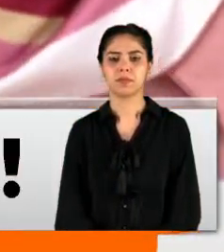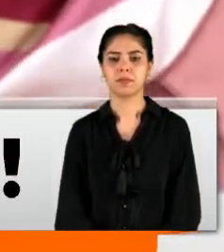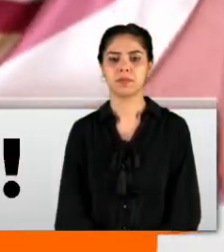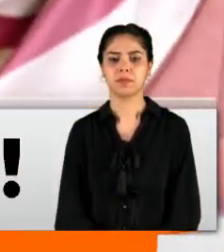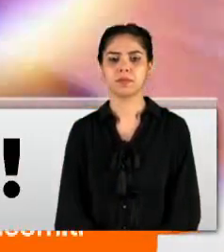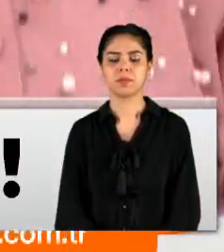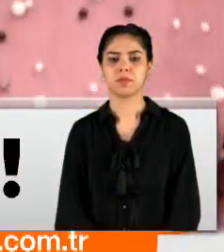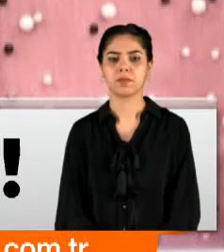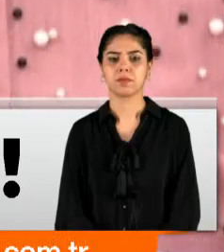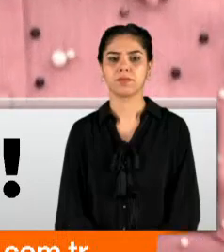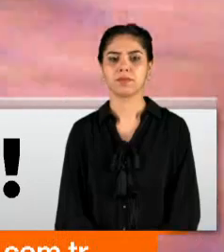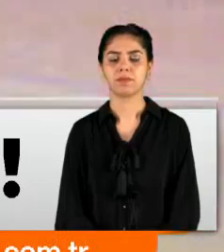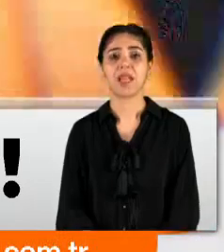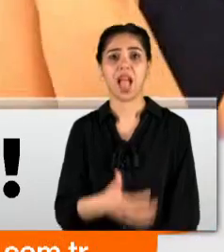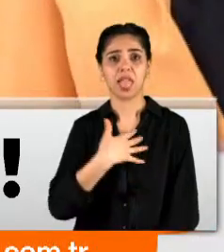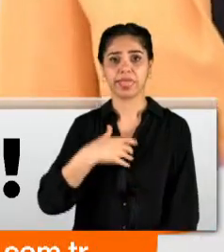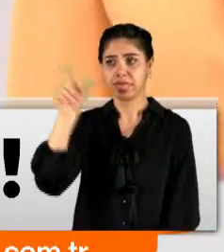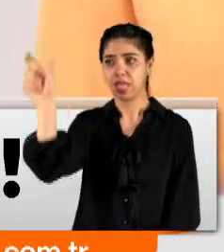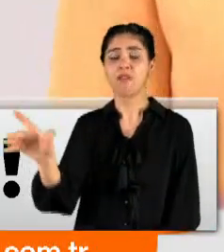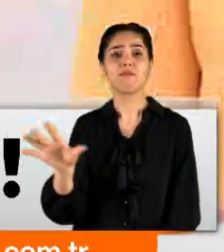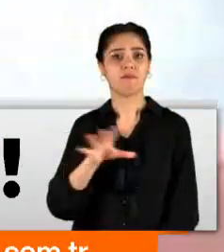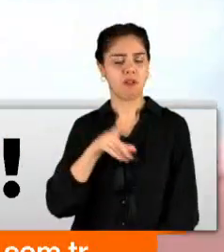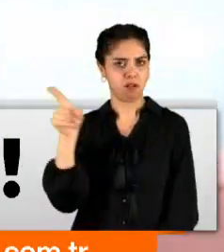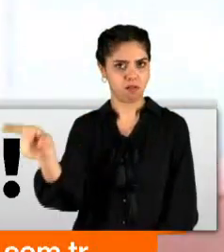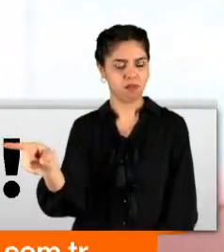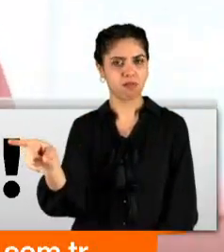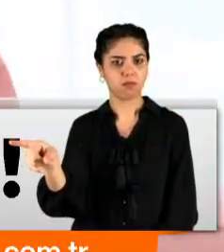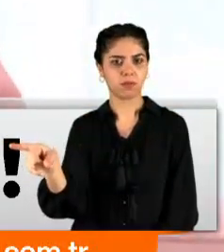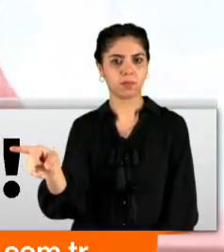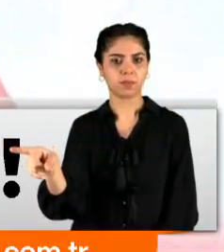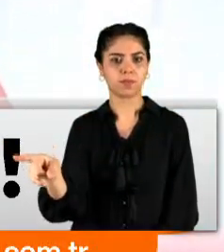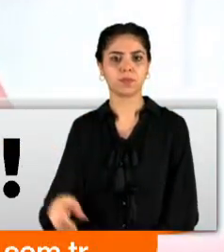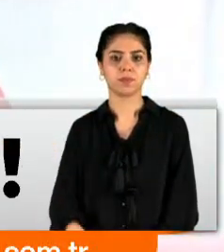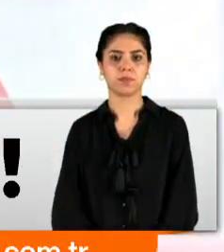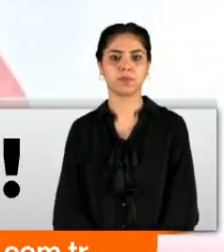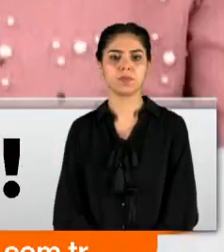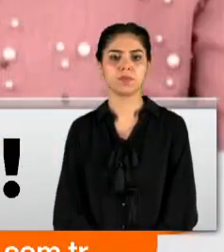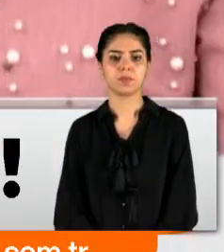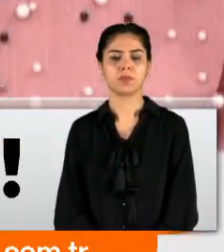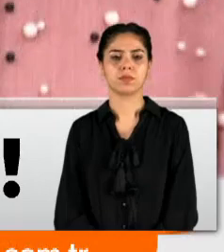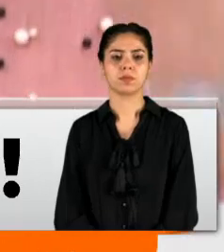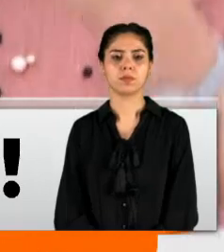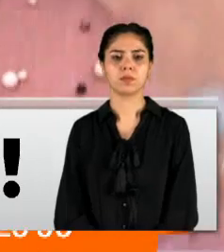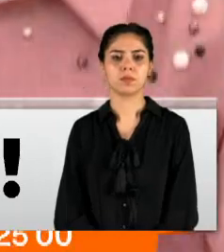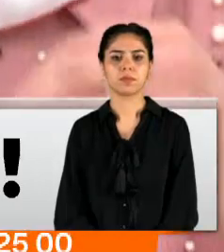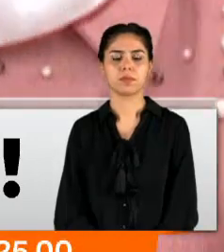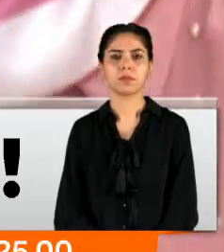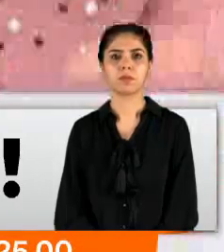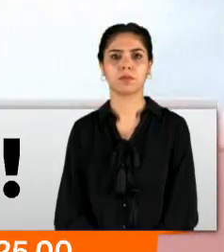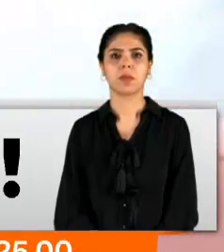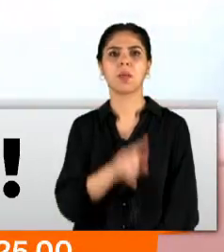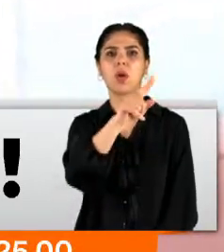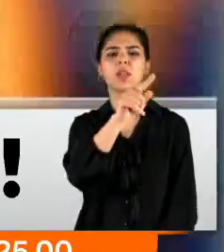yanlışınla beraber benim... Bir yanda annesi... Kız aldığı tarafı akraba olurlardı. Bunlar akrep oldular. Ben seni oraya